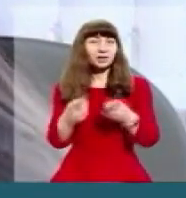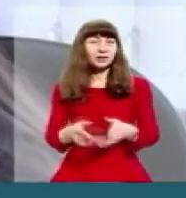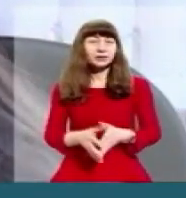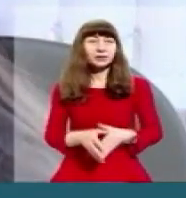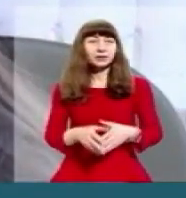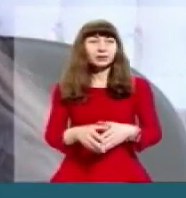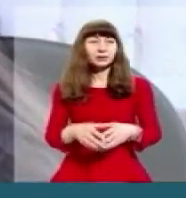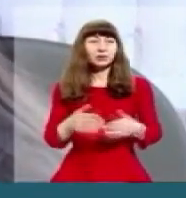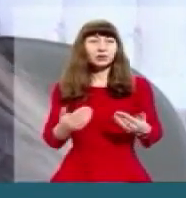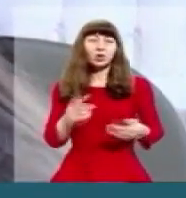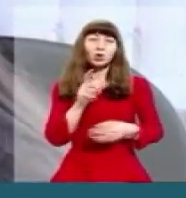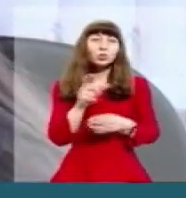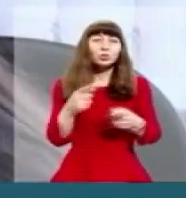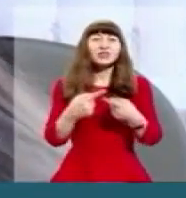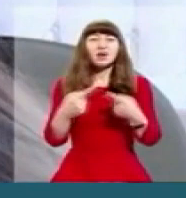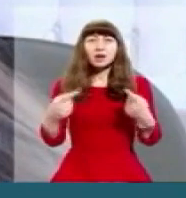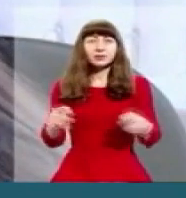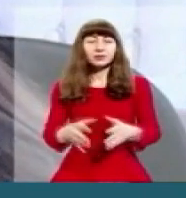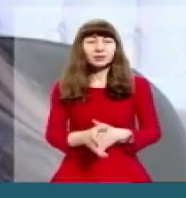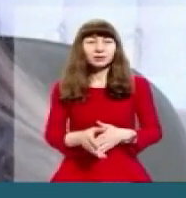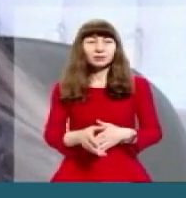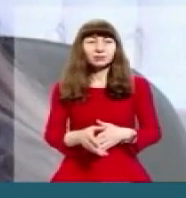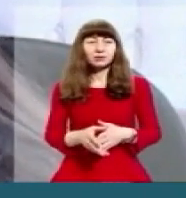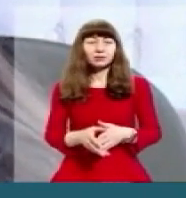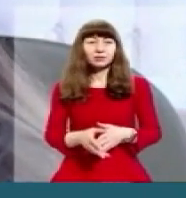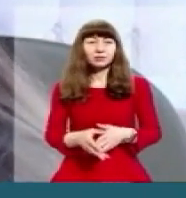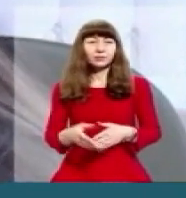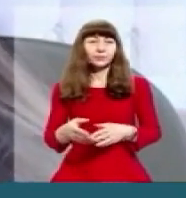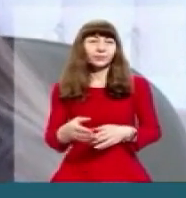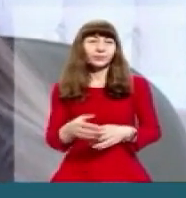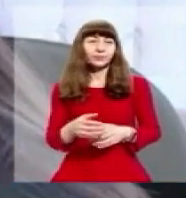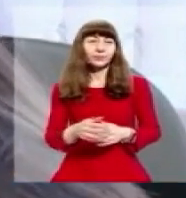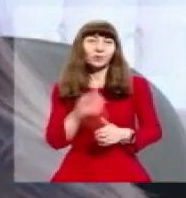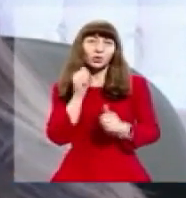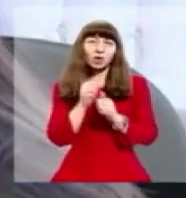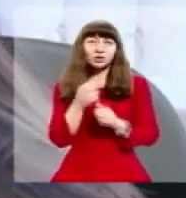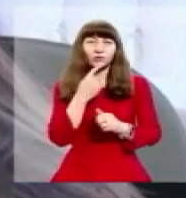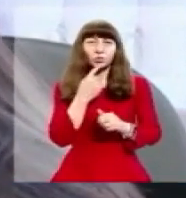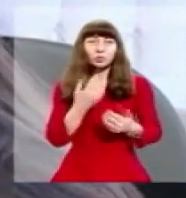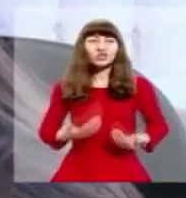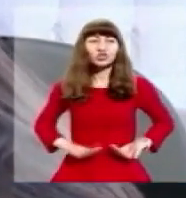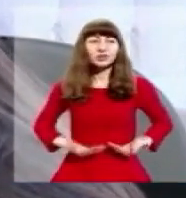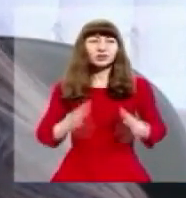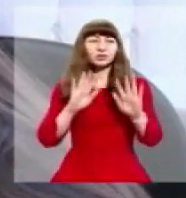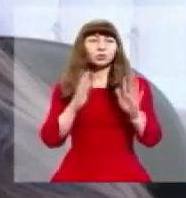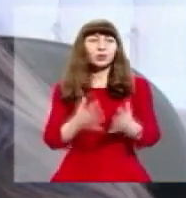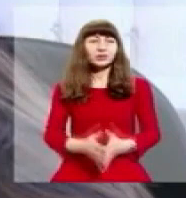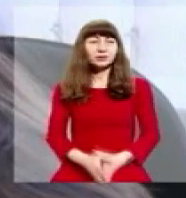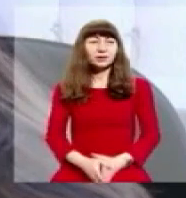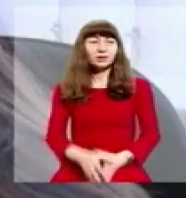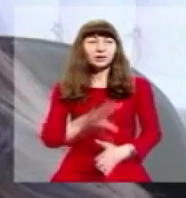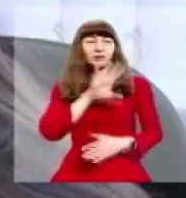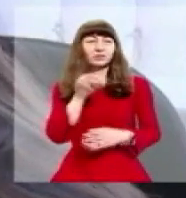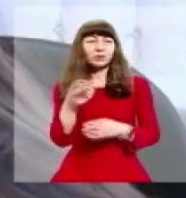Контингент здесь разный, различный. Ну, каждый, конечно, те, кто оказались действительно в трудной жизненной ситуации.